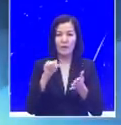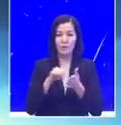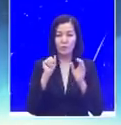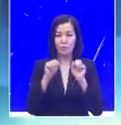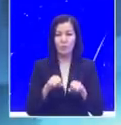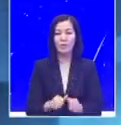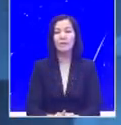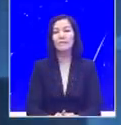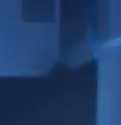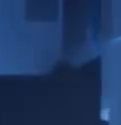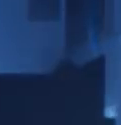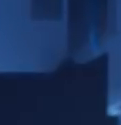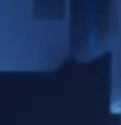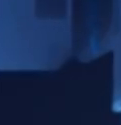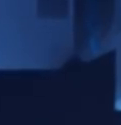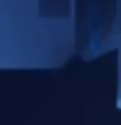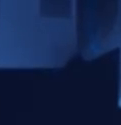Жетісу телеарнасы.